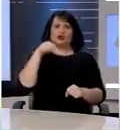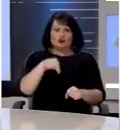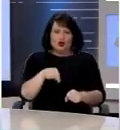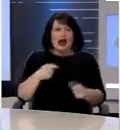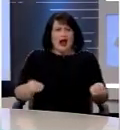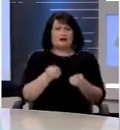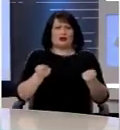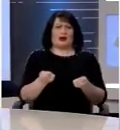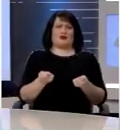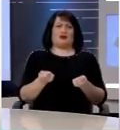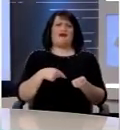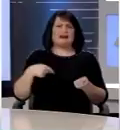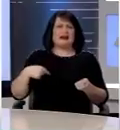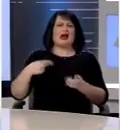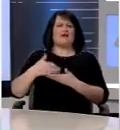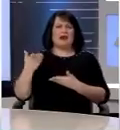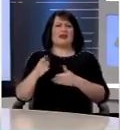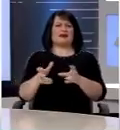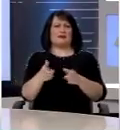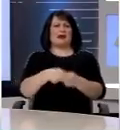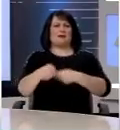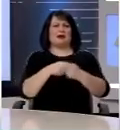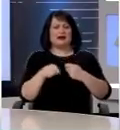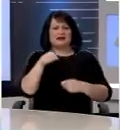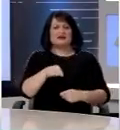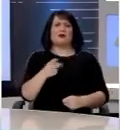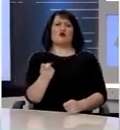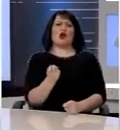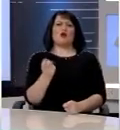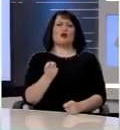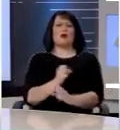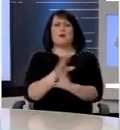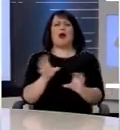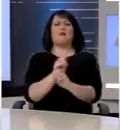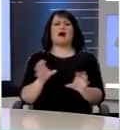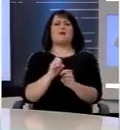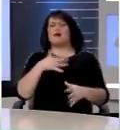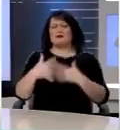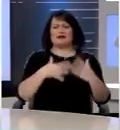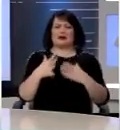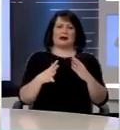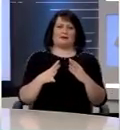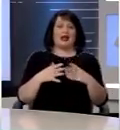δεν κάνουν τίποτα άλλο από το να προκαλούν μόνο θόρυβο και σαματά.